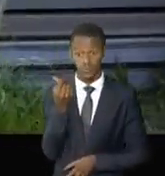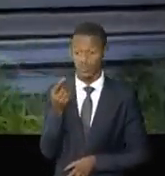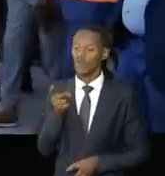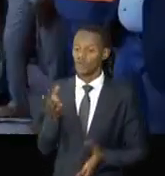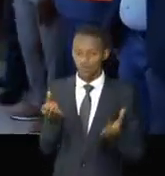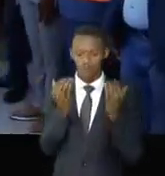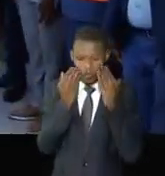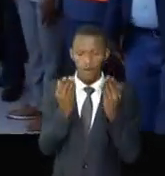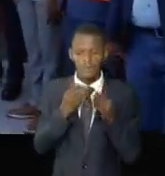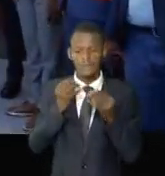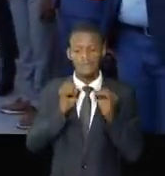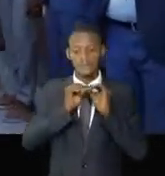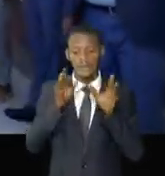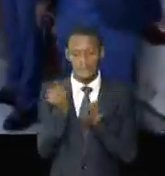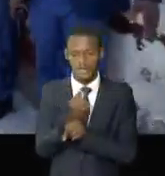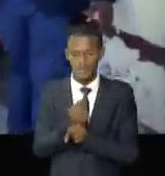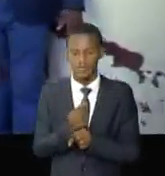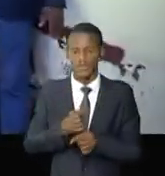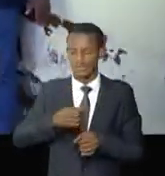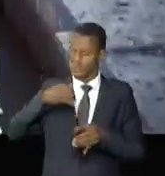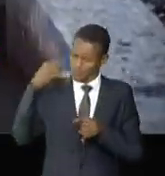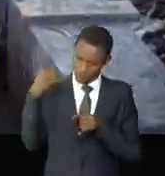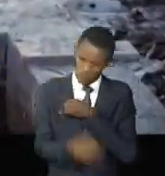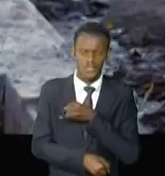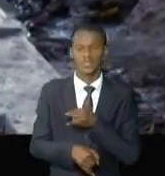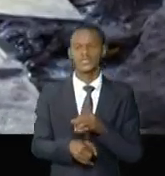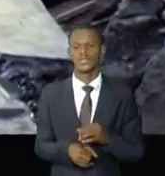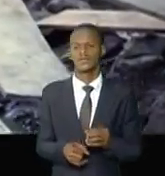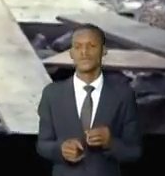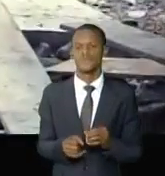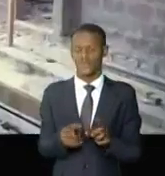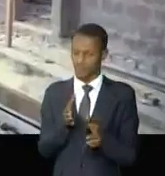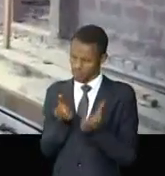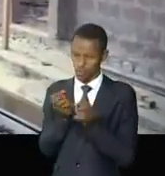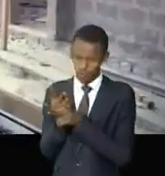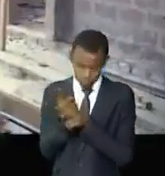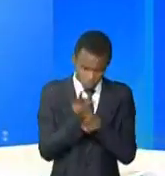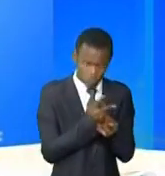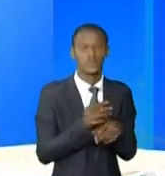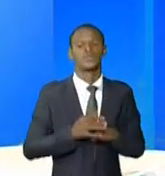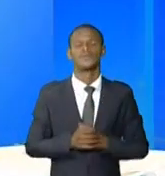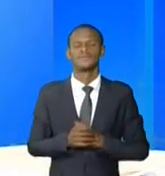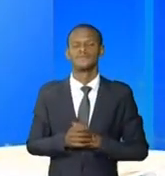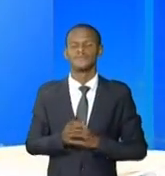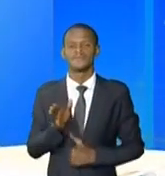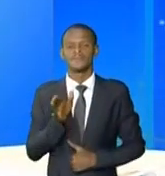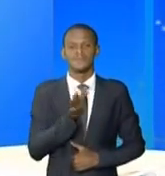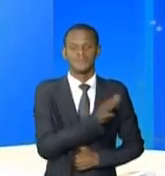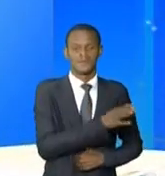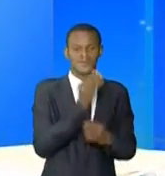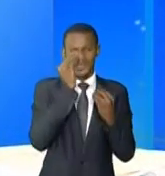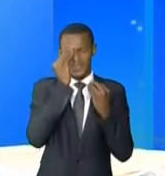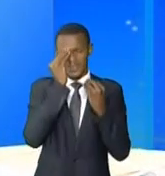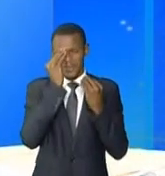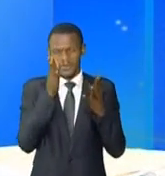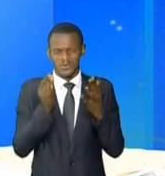pourquoi il a été décaissé. C'est le sens de cette présence. La confiance, n'excluant pas le contrôle. Je l'ai dit en l'ouverture